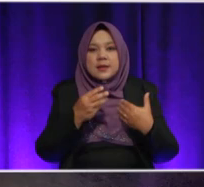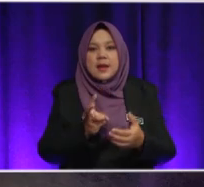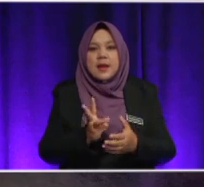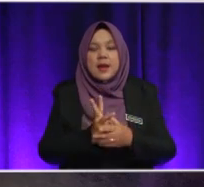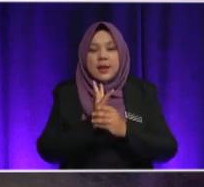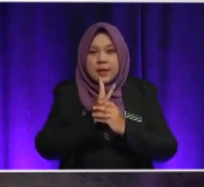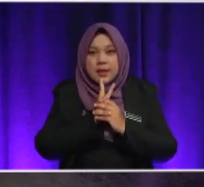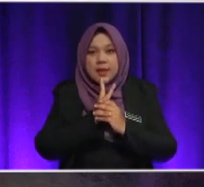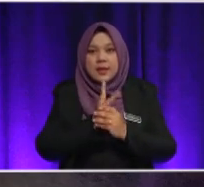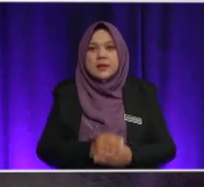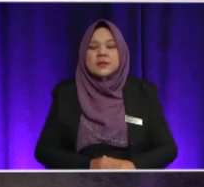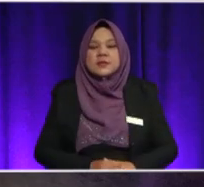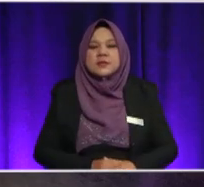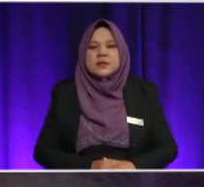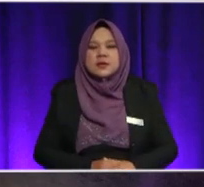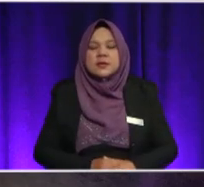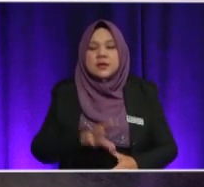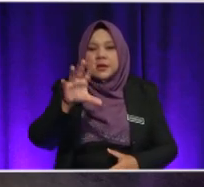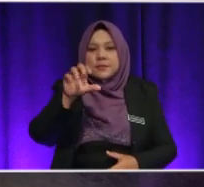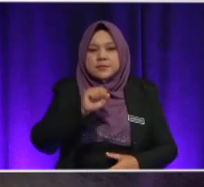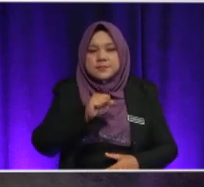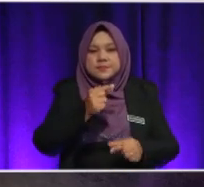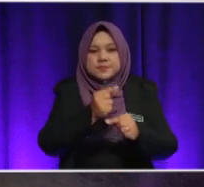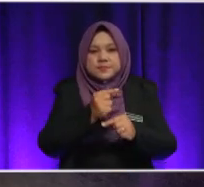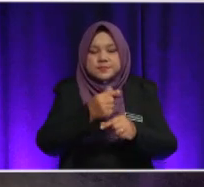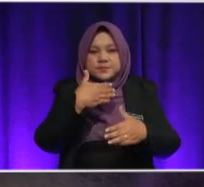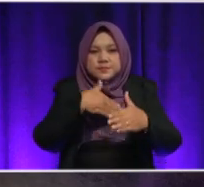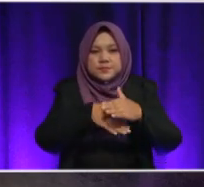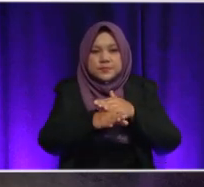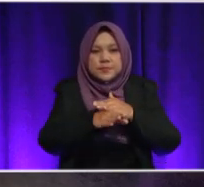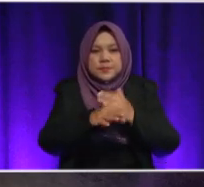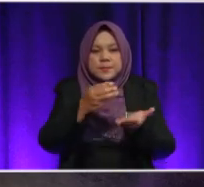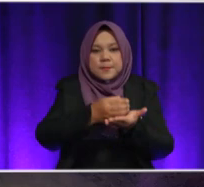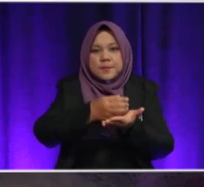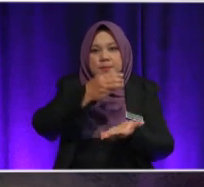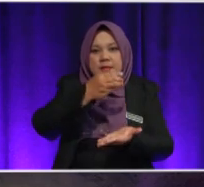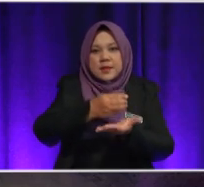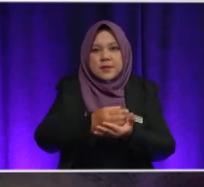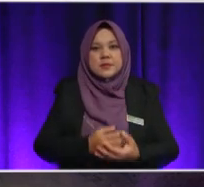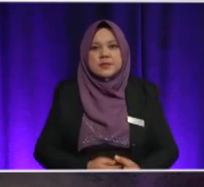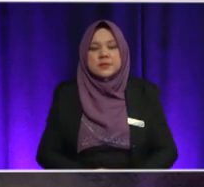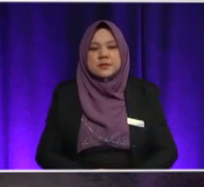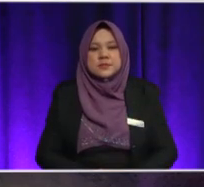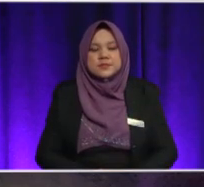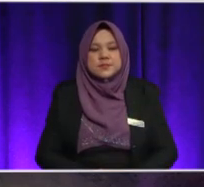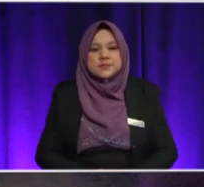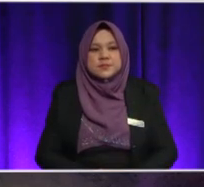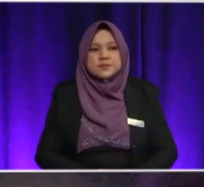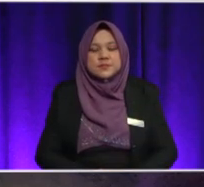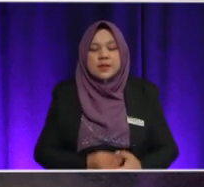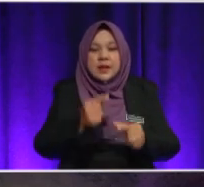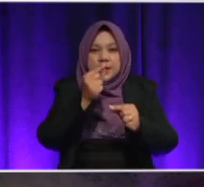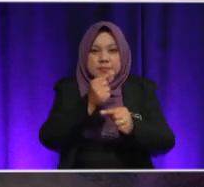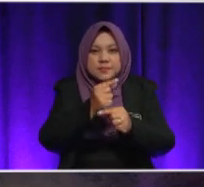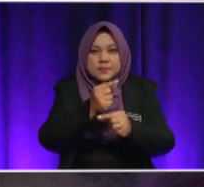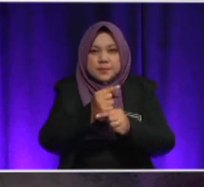ada madu yang pertama merah ambil masukkan ke dalam gelas bila yang pertama ialah hal